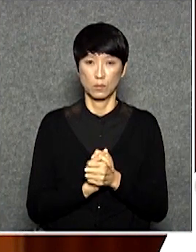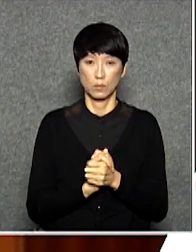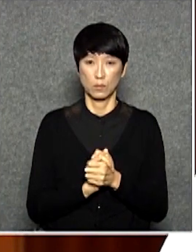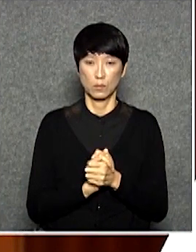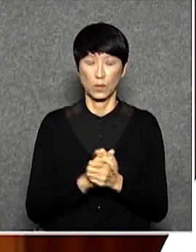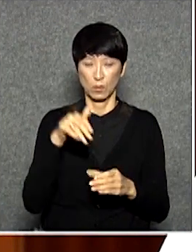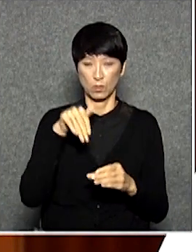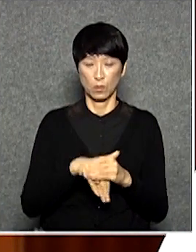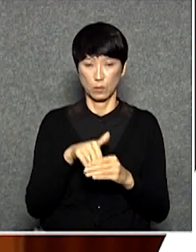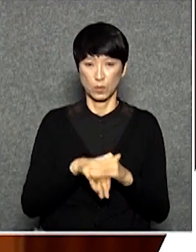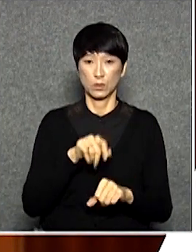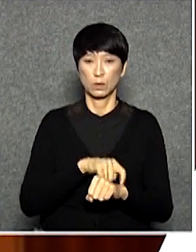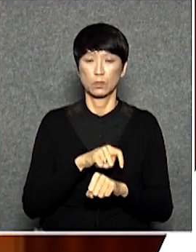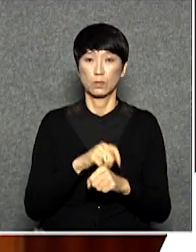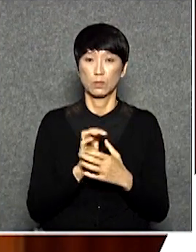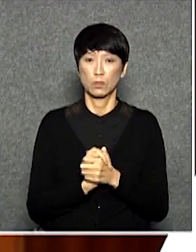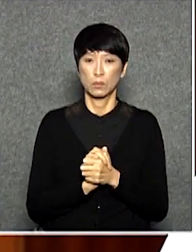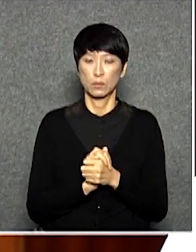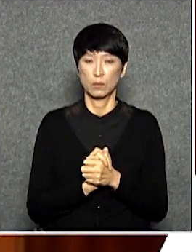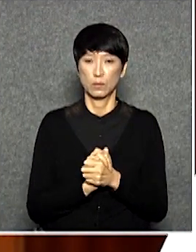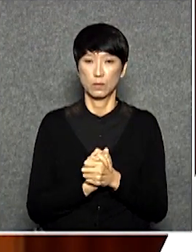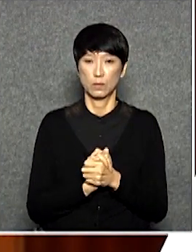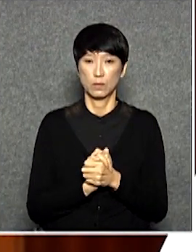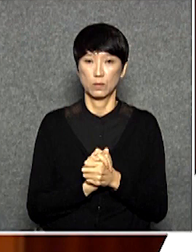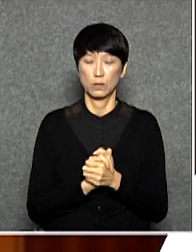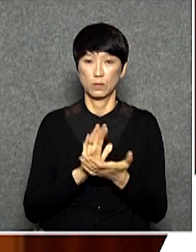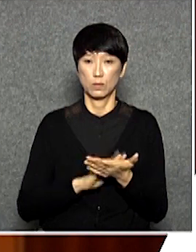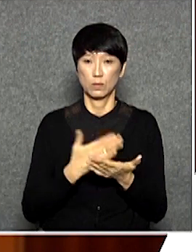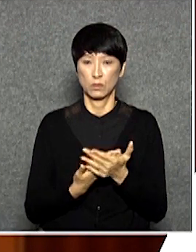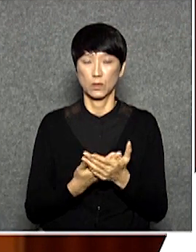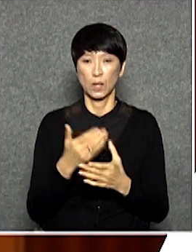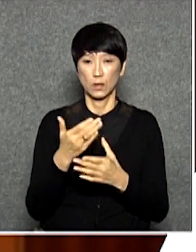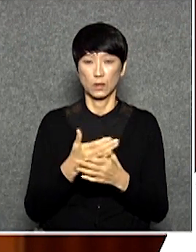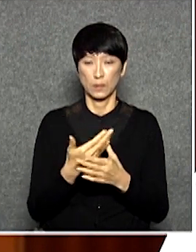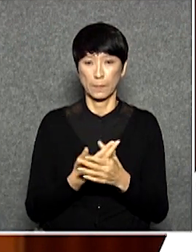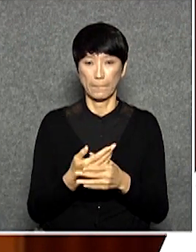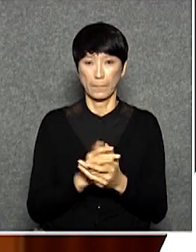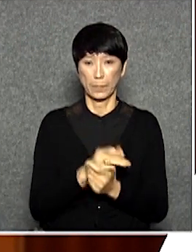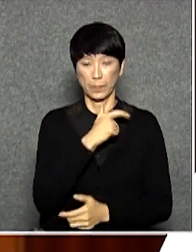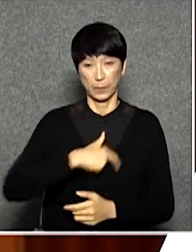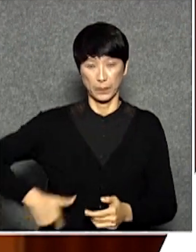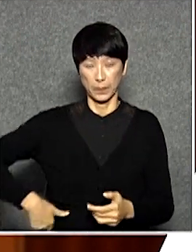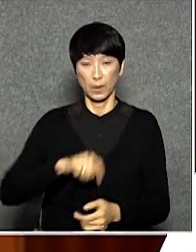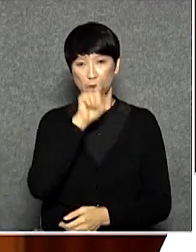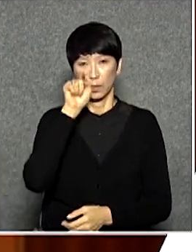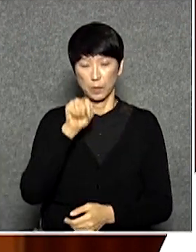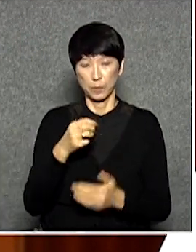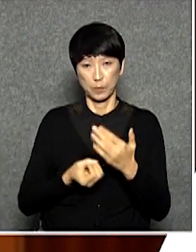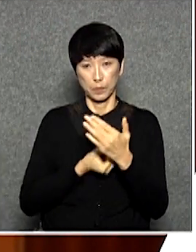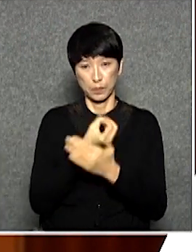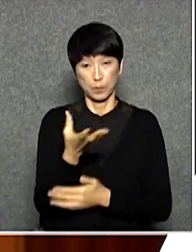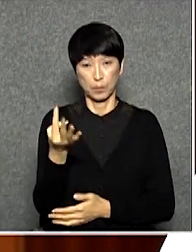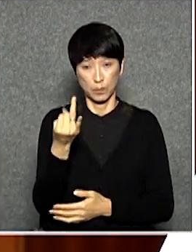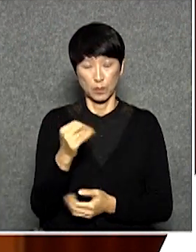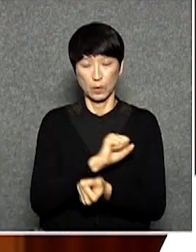投票過程噶啦。咁但不過咧，由於好多議員提出嗰啲問題咧，事實上咧係需要解